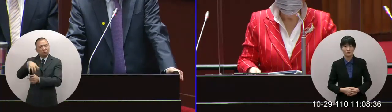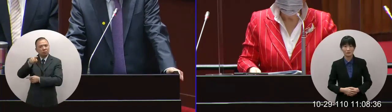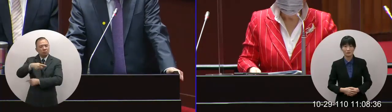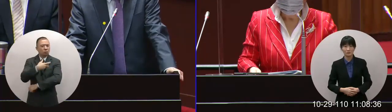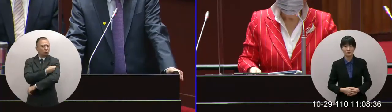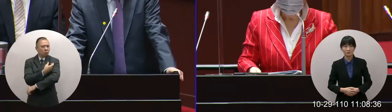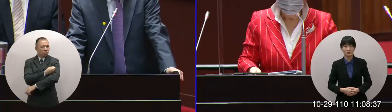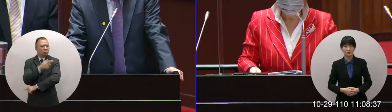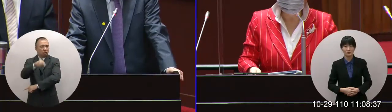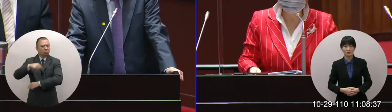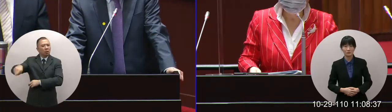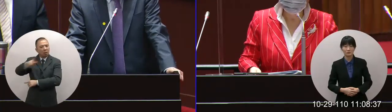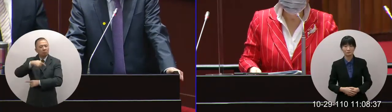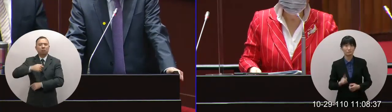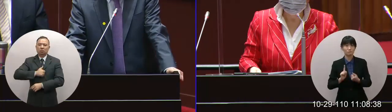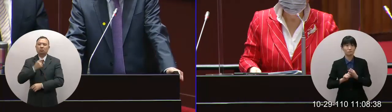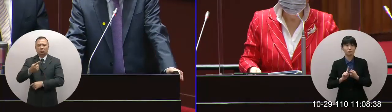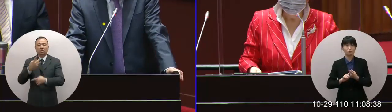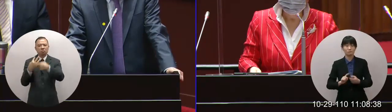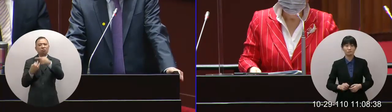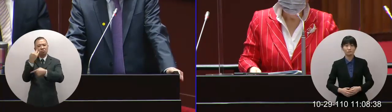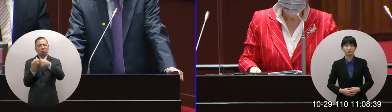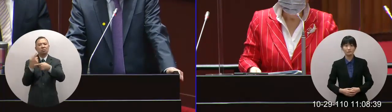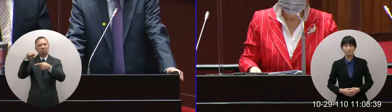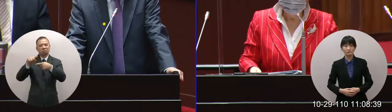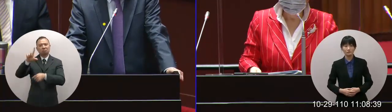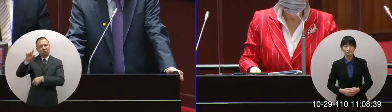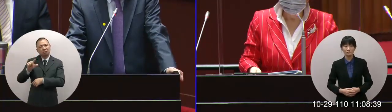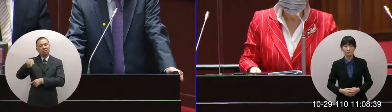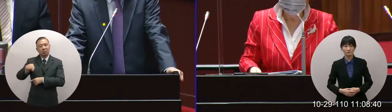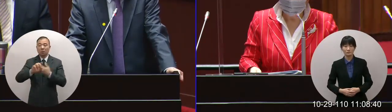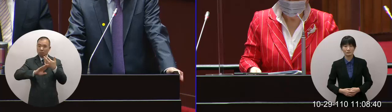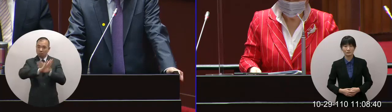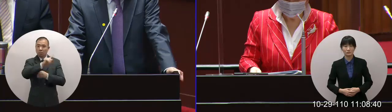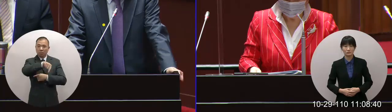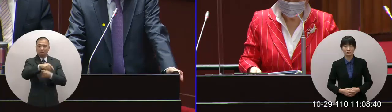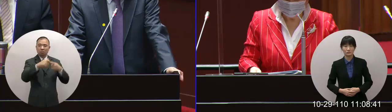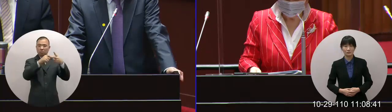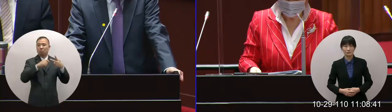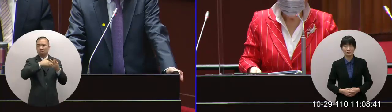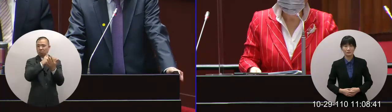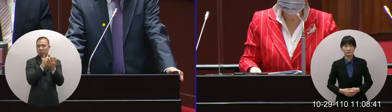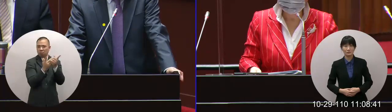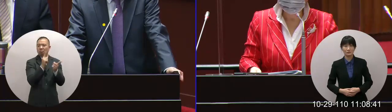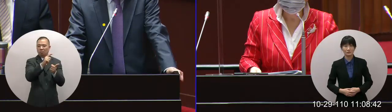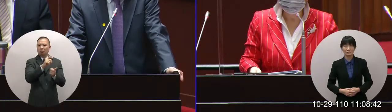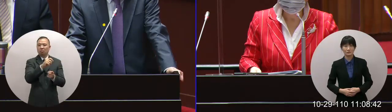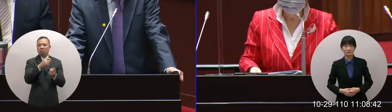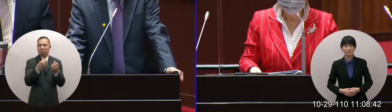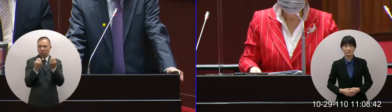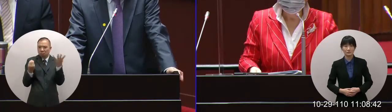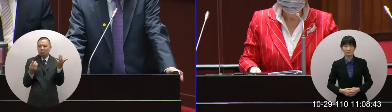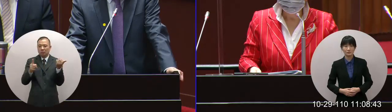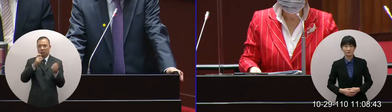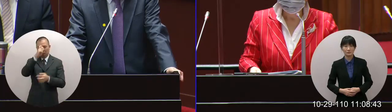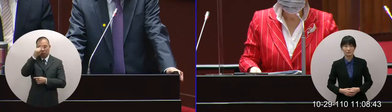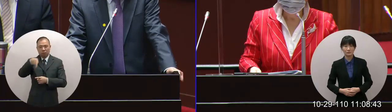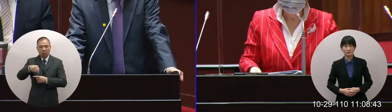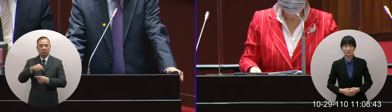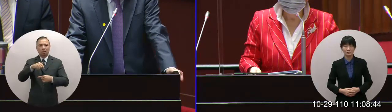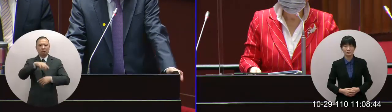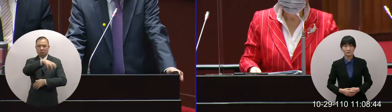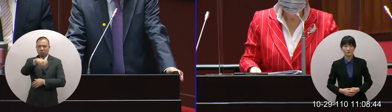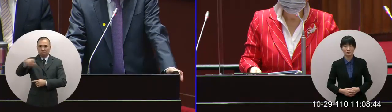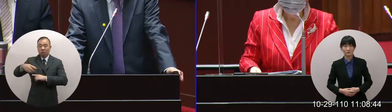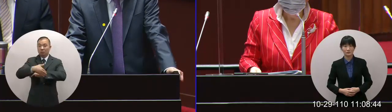有像委员讲的这么高了 哈， 其他两类都比较高。那这段时间也请地方卫生局加强在机构内的一个哈，赶